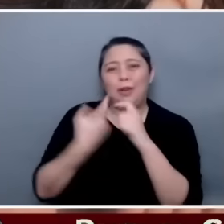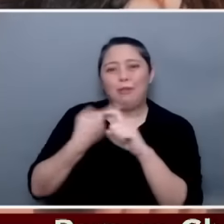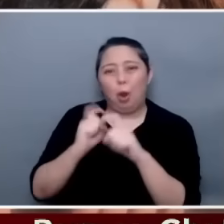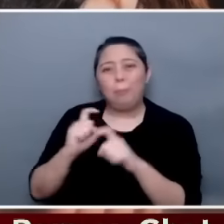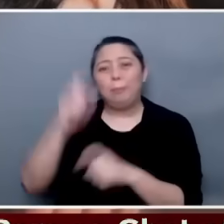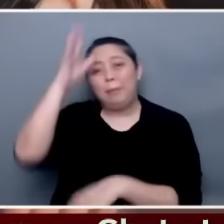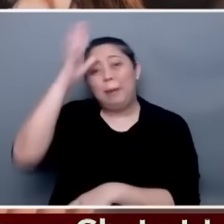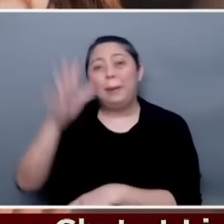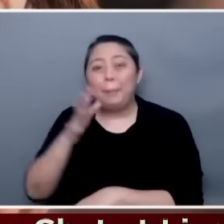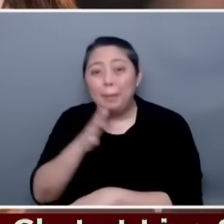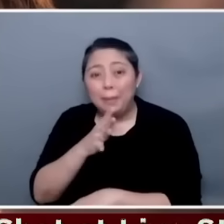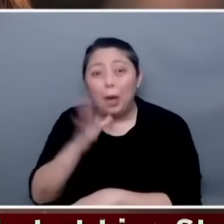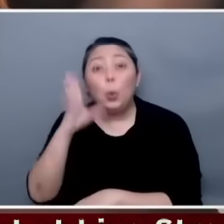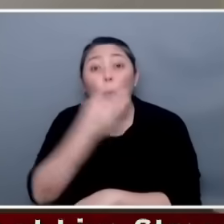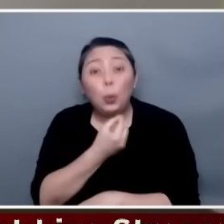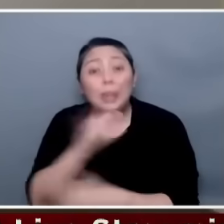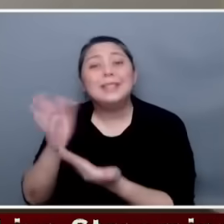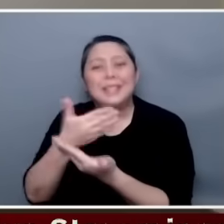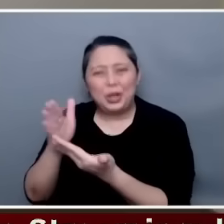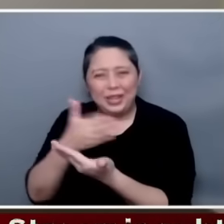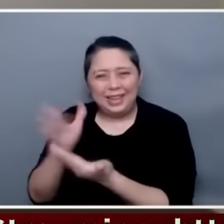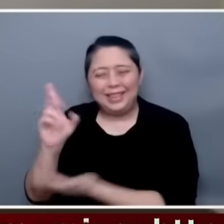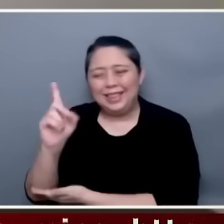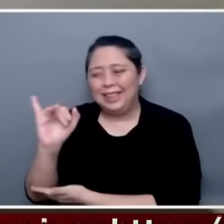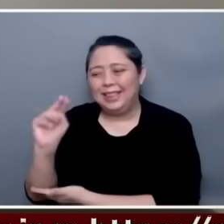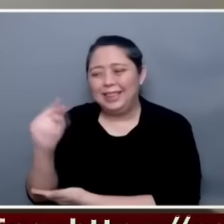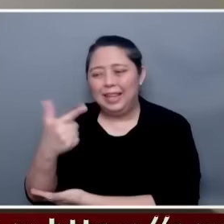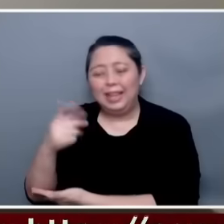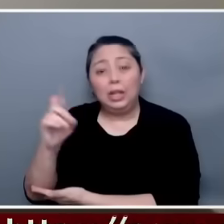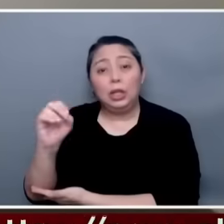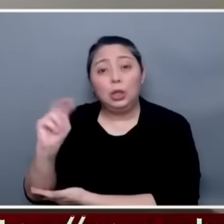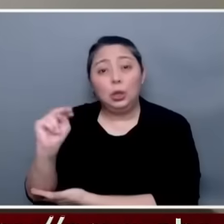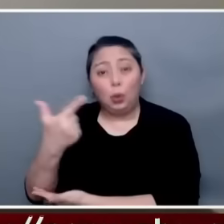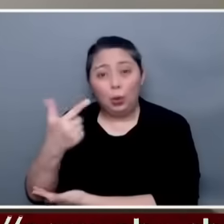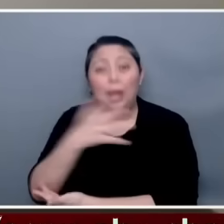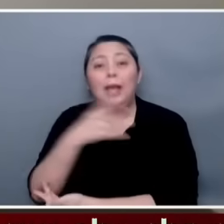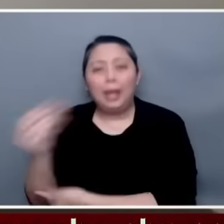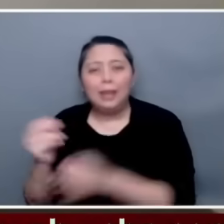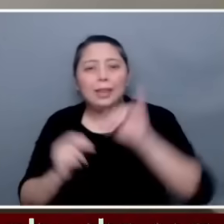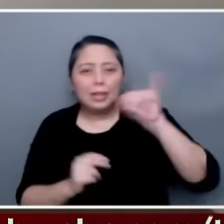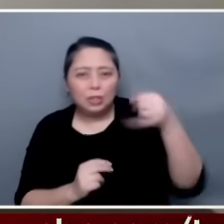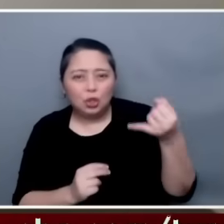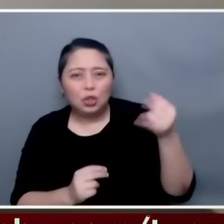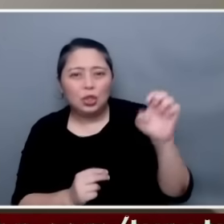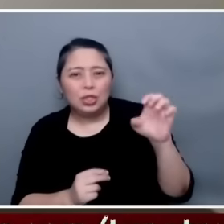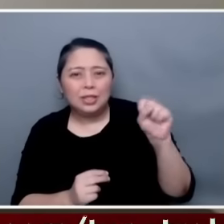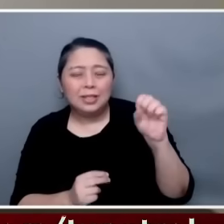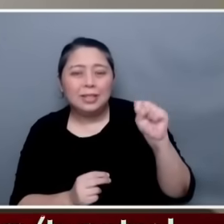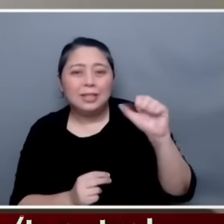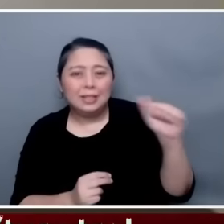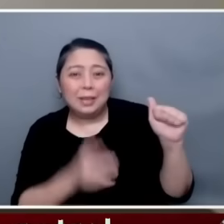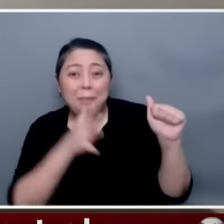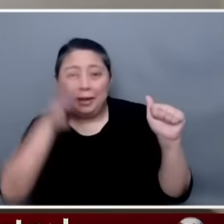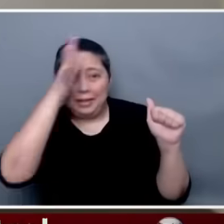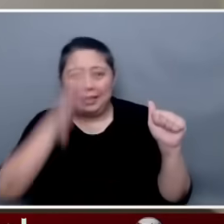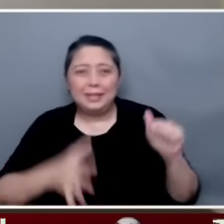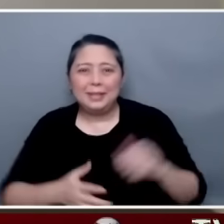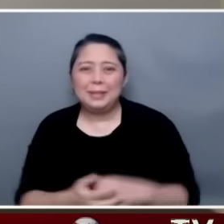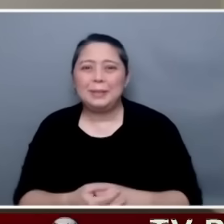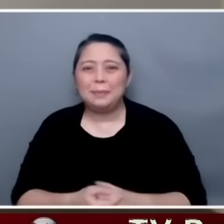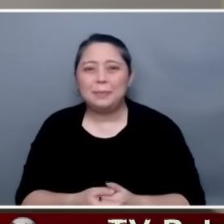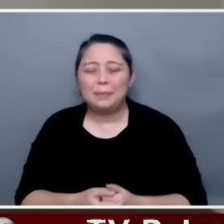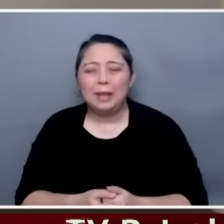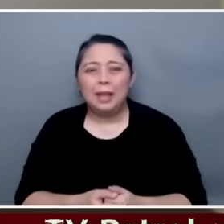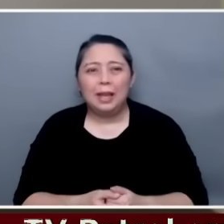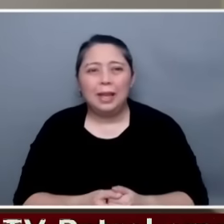Nung sinusulat ko tong album na to, I had my collaborator, which was my dad, for most of the songs, and actually one of the songs called Meron Na Pala was